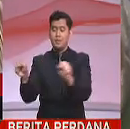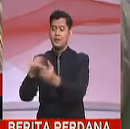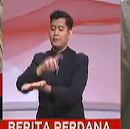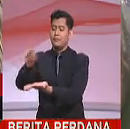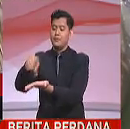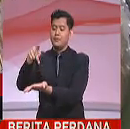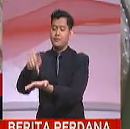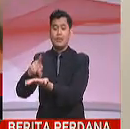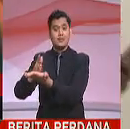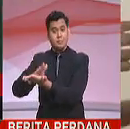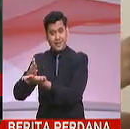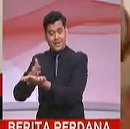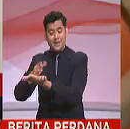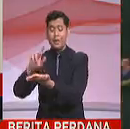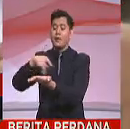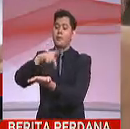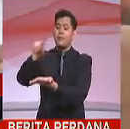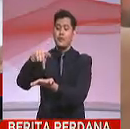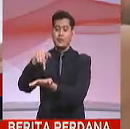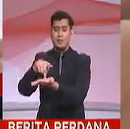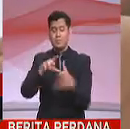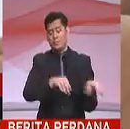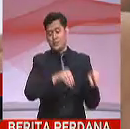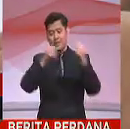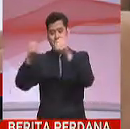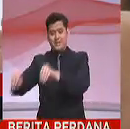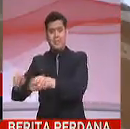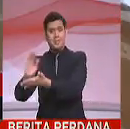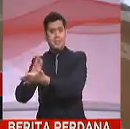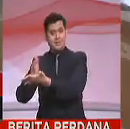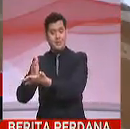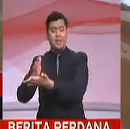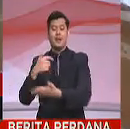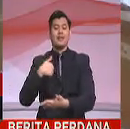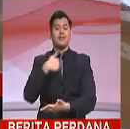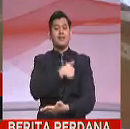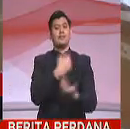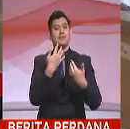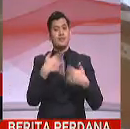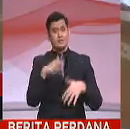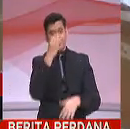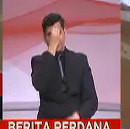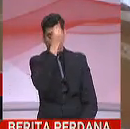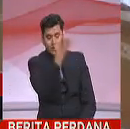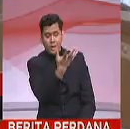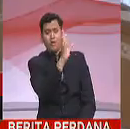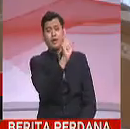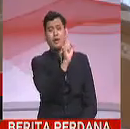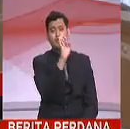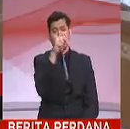sementara. Dan dalam pusat pemindahan sementara, kita pun telah memberitahu SOP kena masa COVID